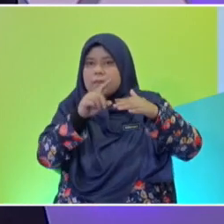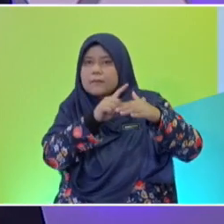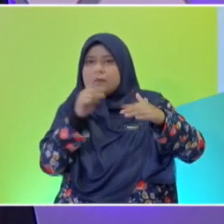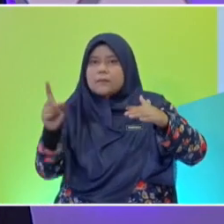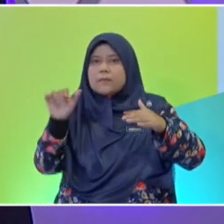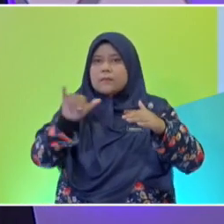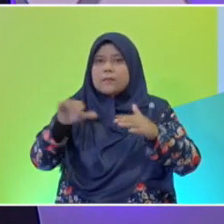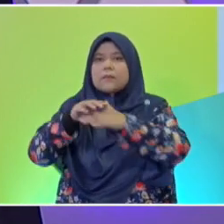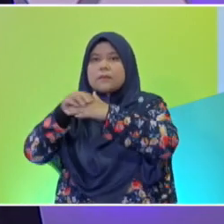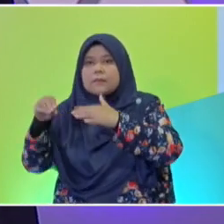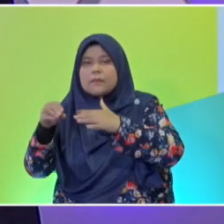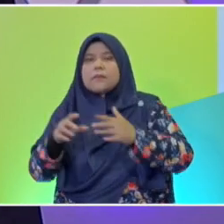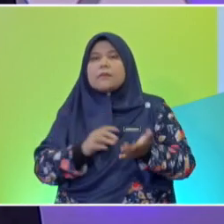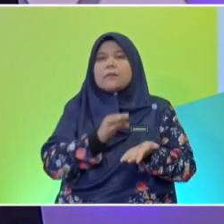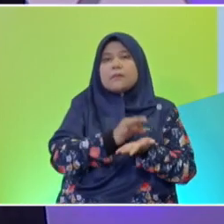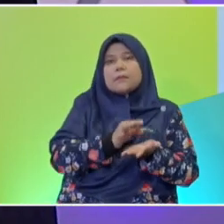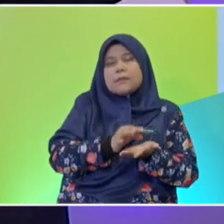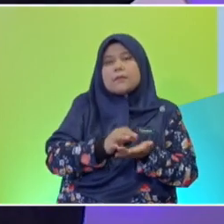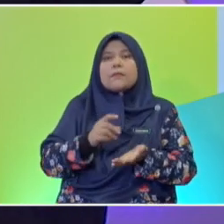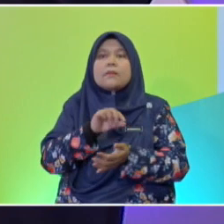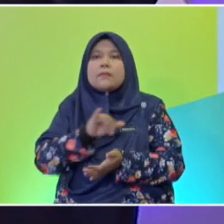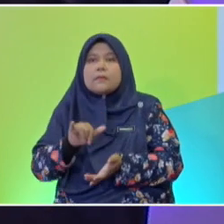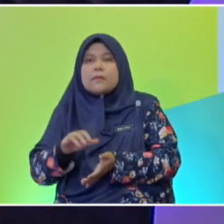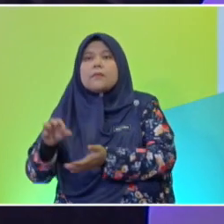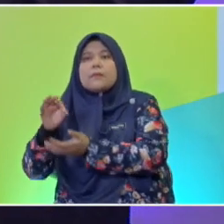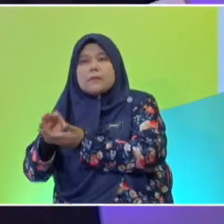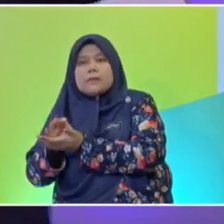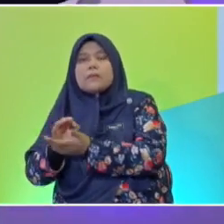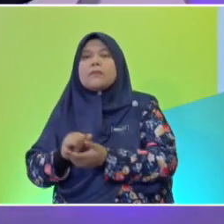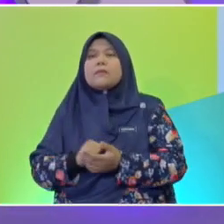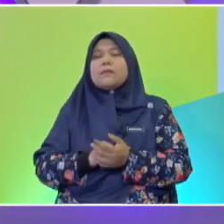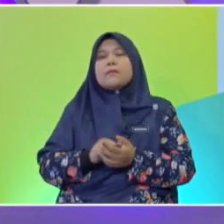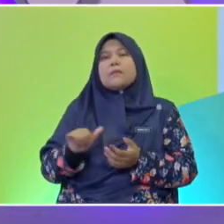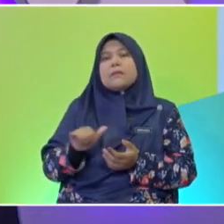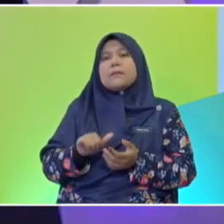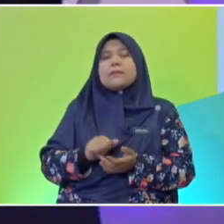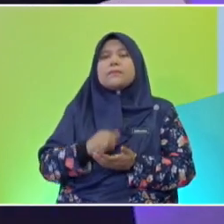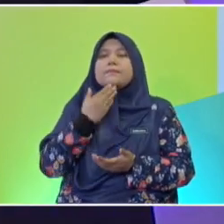Ringgit kalau bawah tuh menggunakan biji bola pastikan kiri kanan itu menggunakan biji bola terima